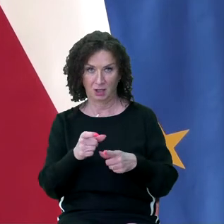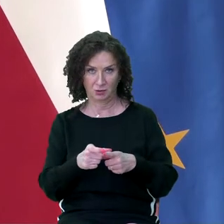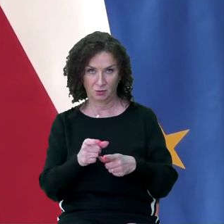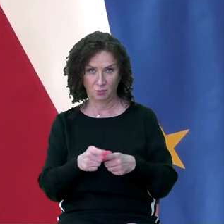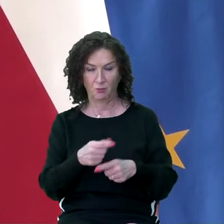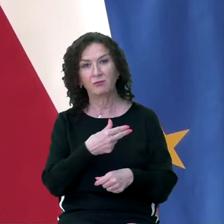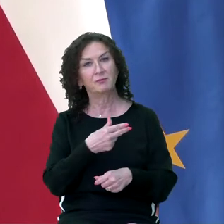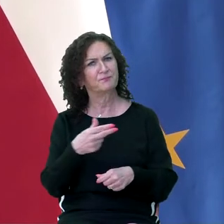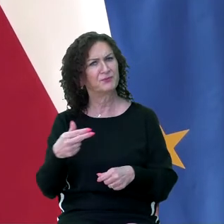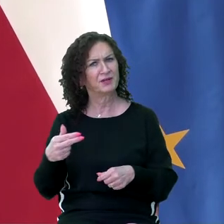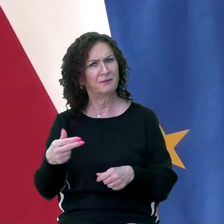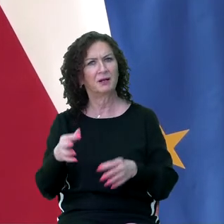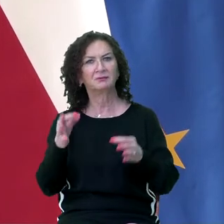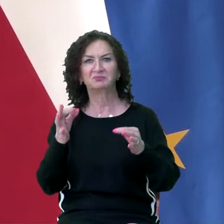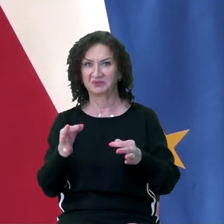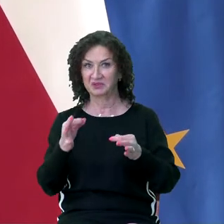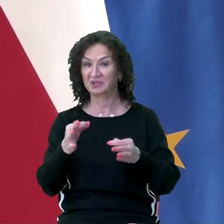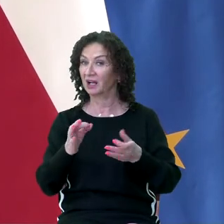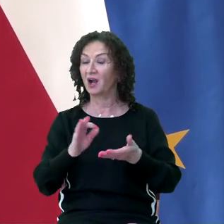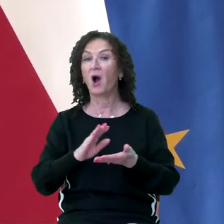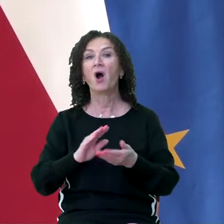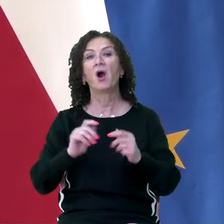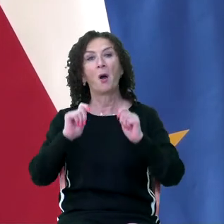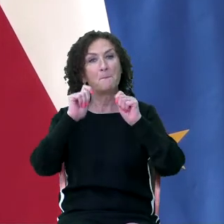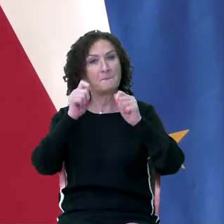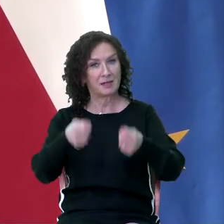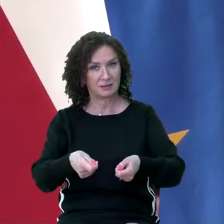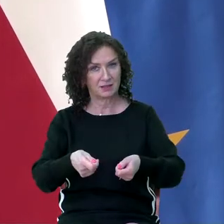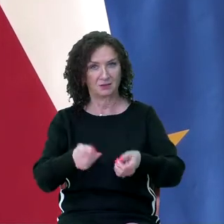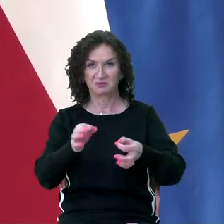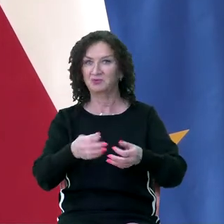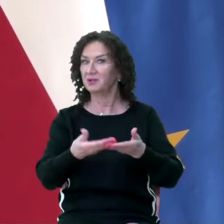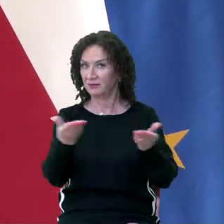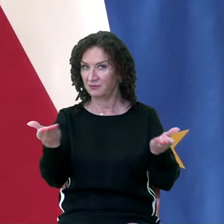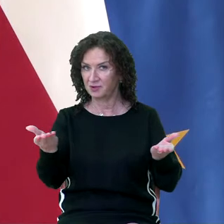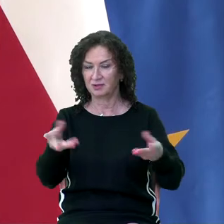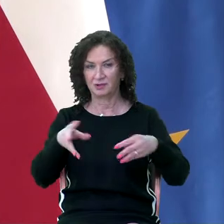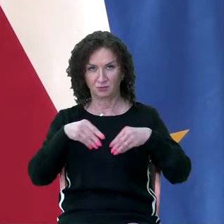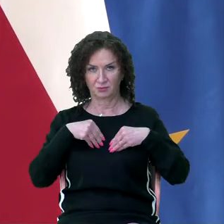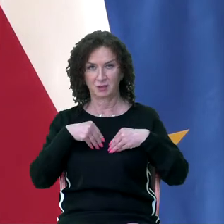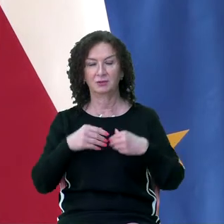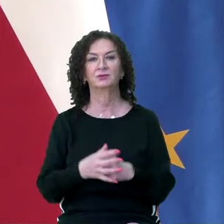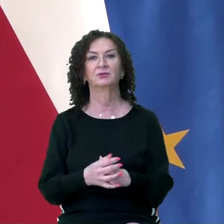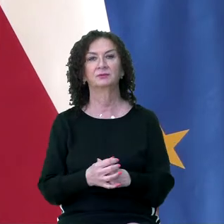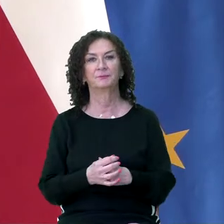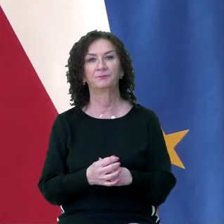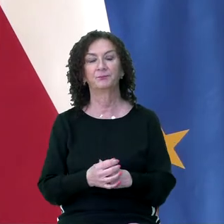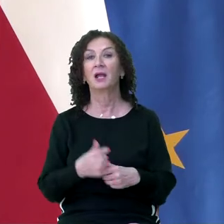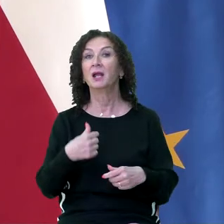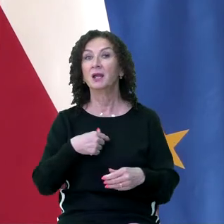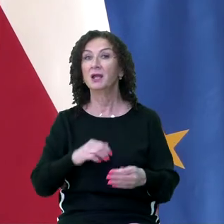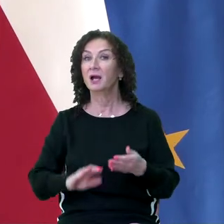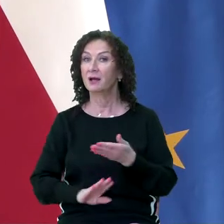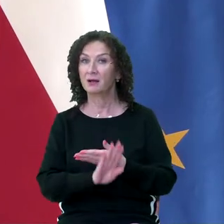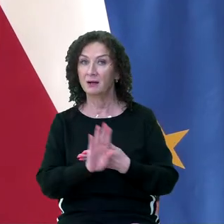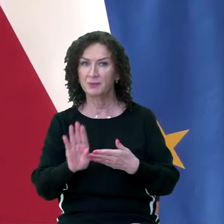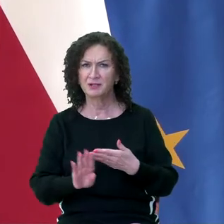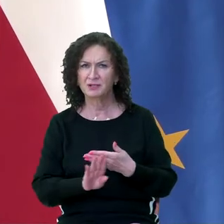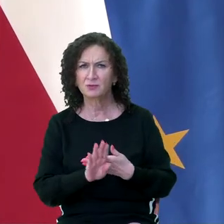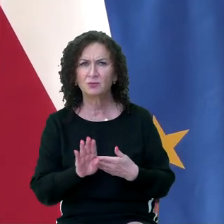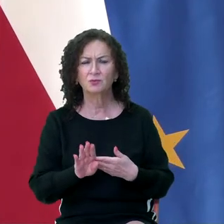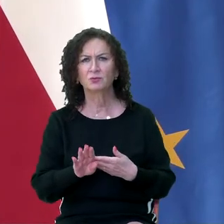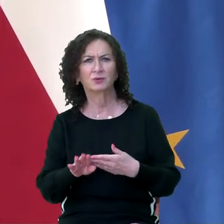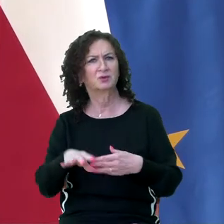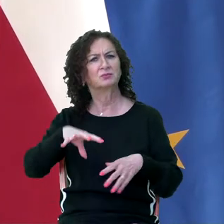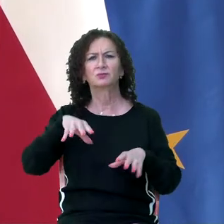który wszyscy państwo dzisiaj otrzymaliście. Ponieważ reprezentuję dużą rodzinę